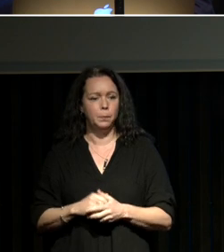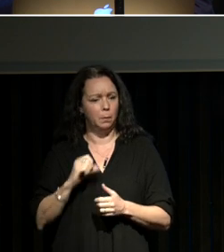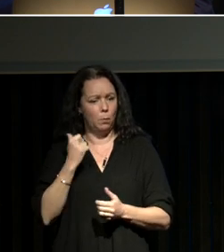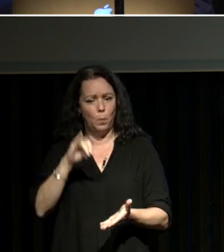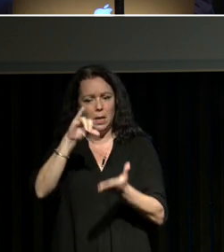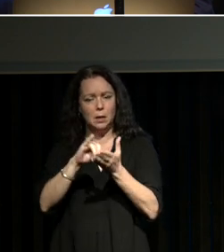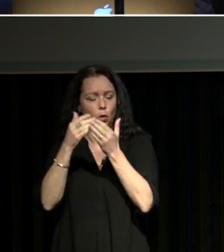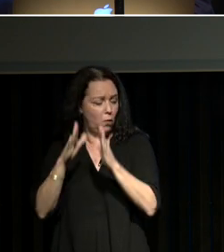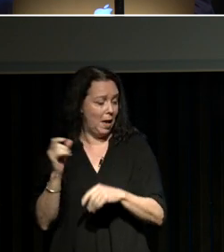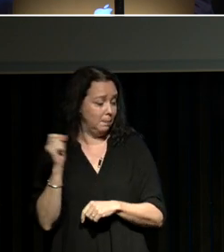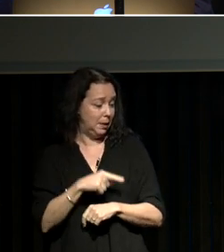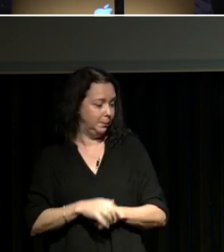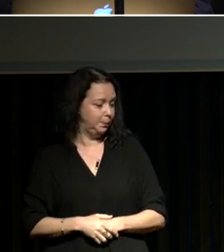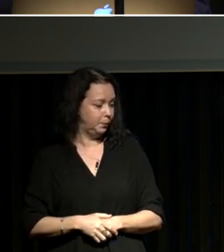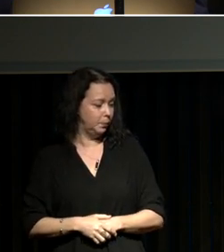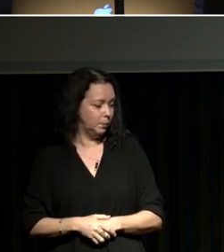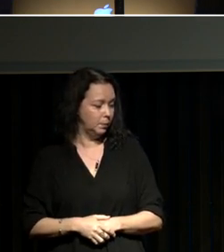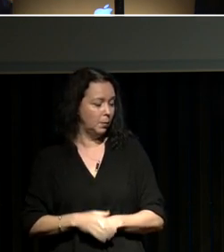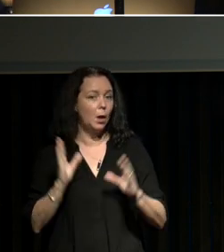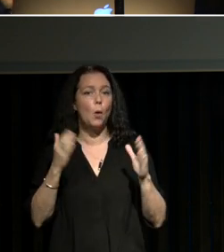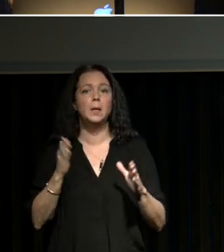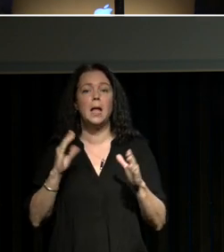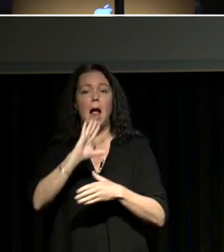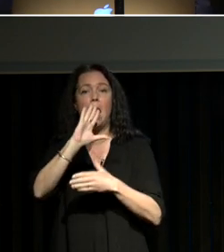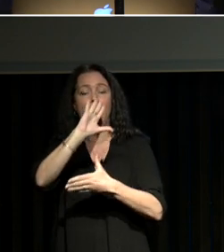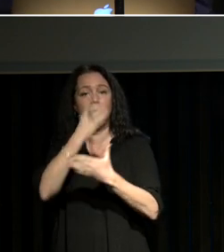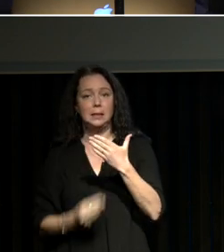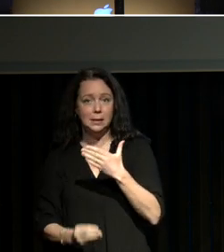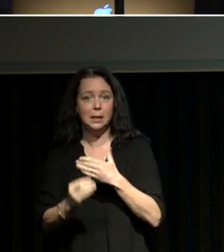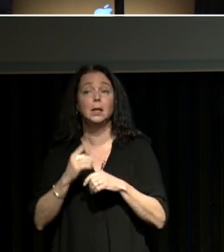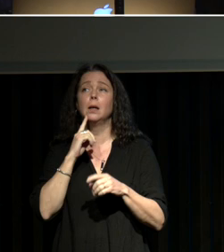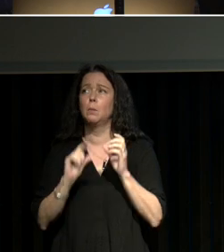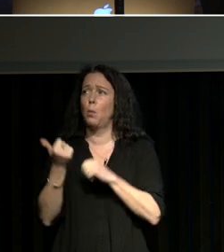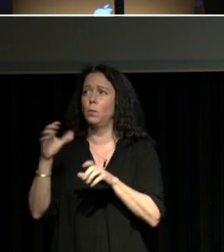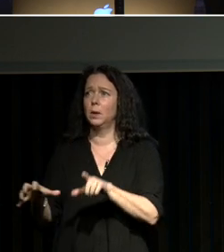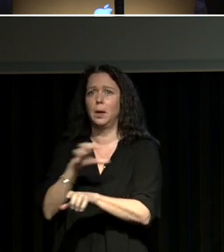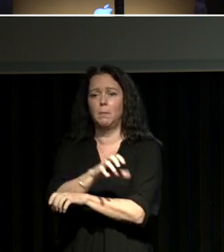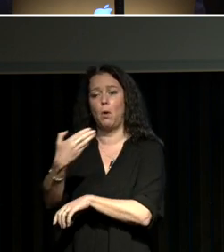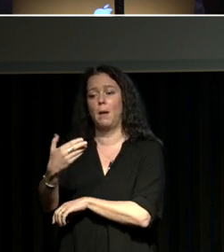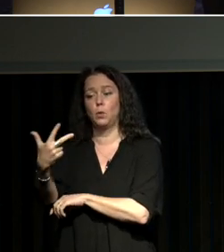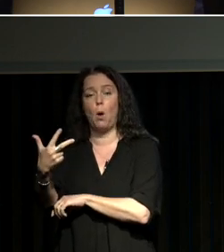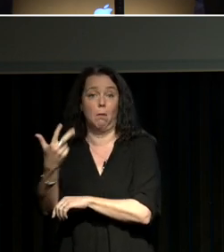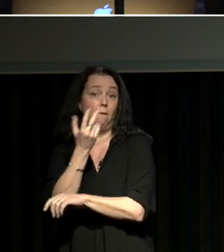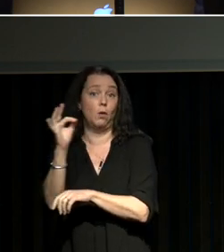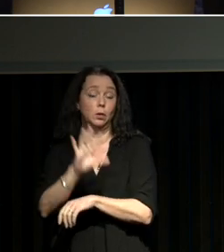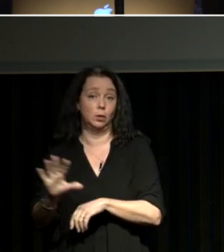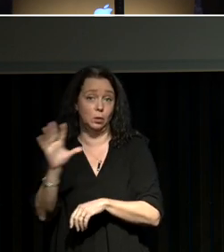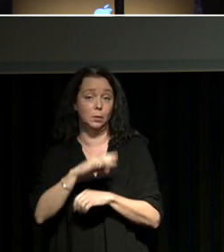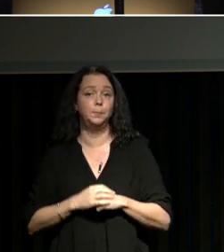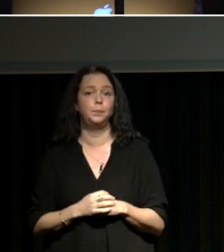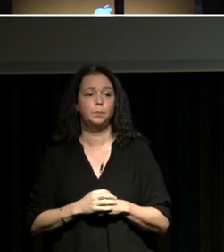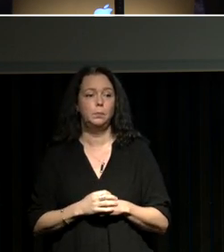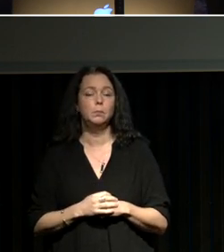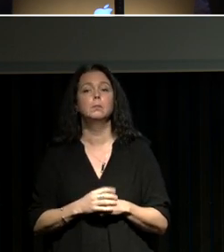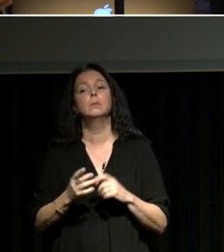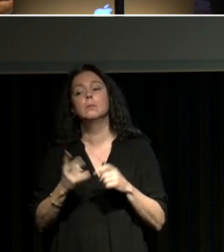a été ouvert, c'est celui-ci. C'est l'hôpital d'Annecy qui a fait le premier prélèvement M3 en France. C'est souvent beaucoup